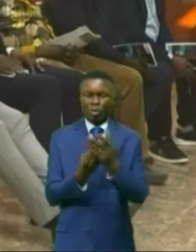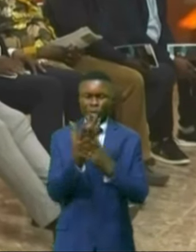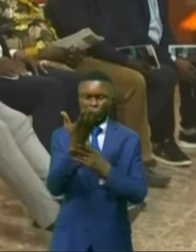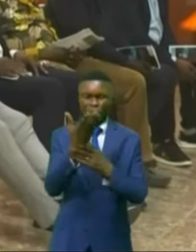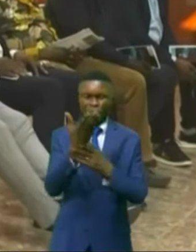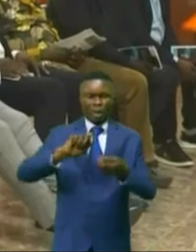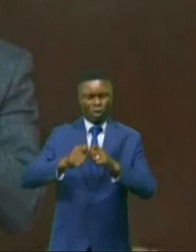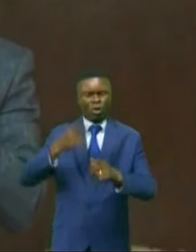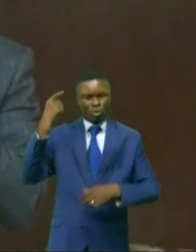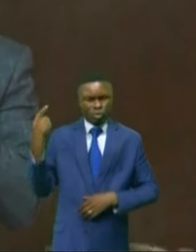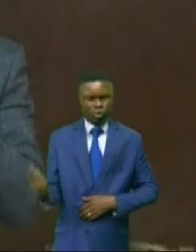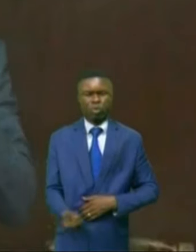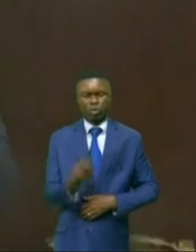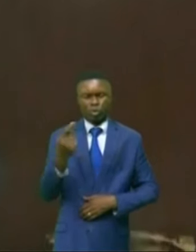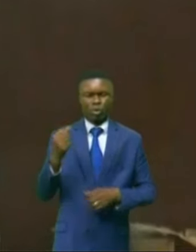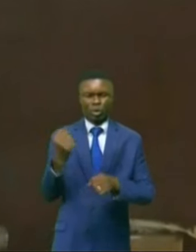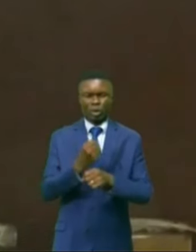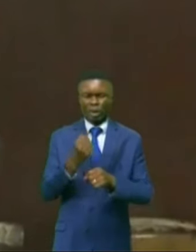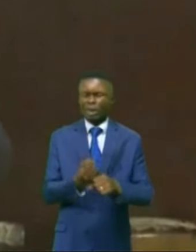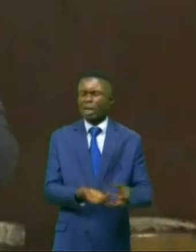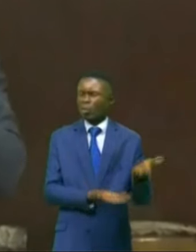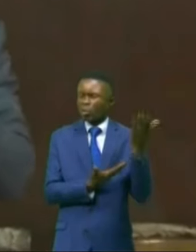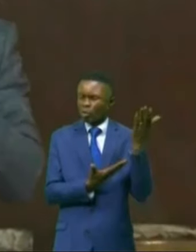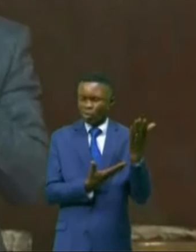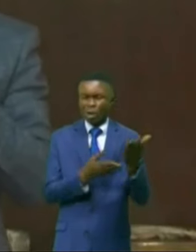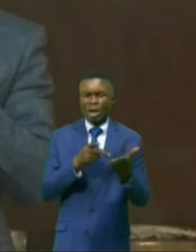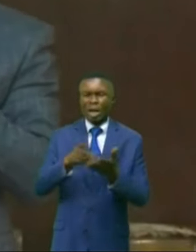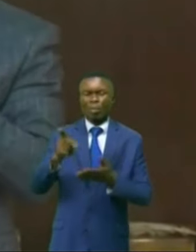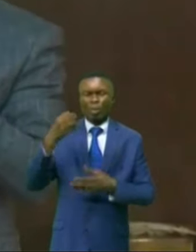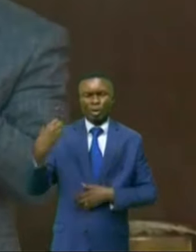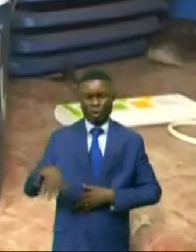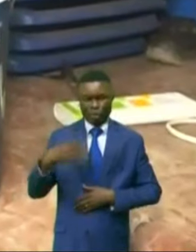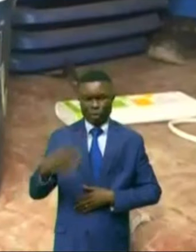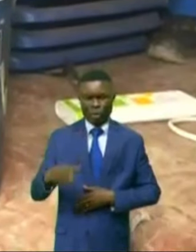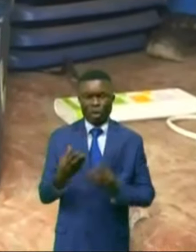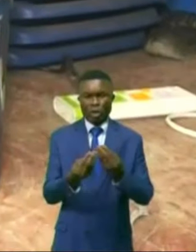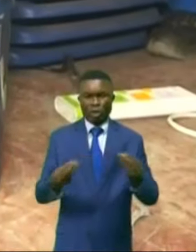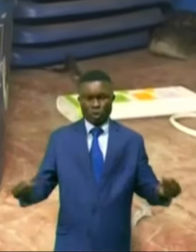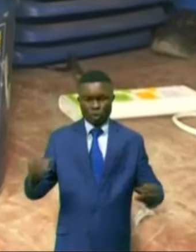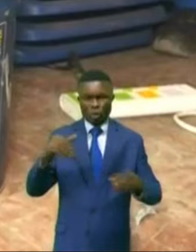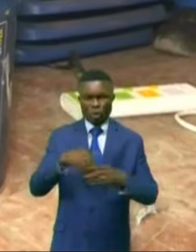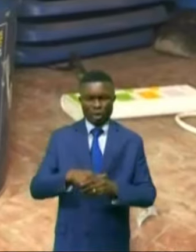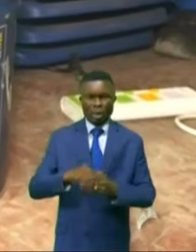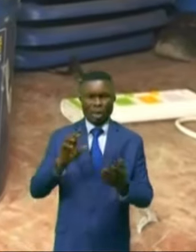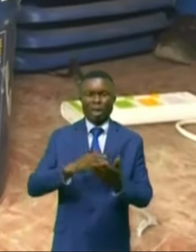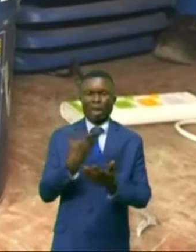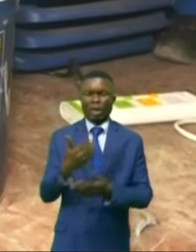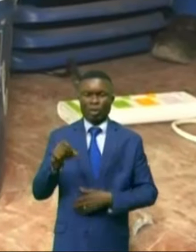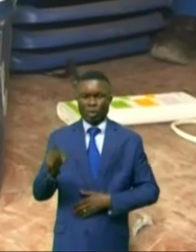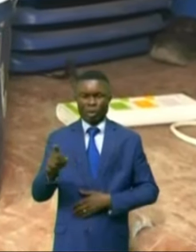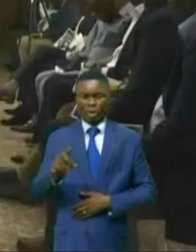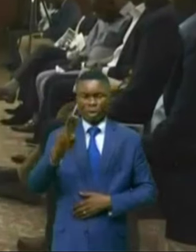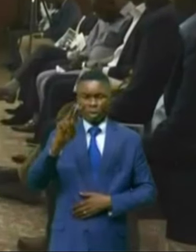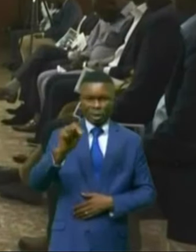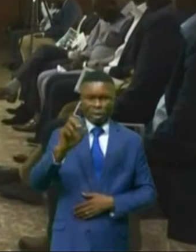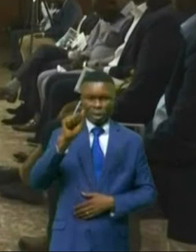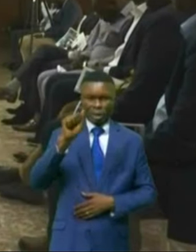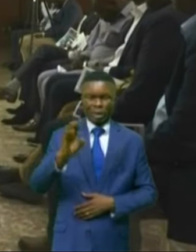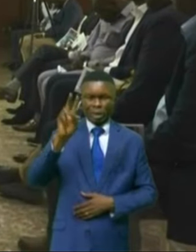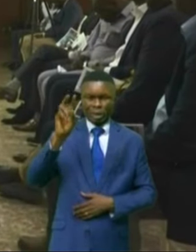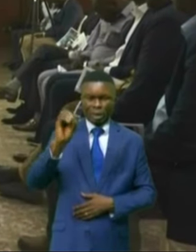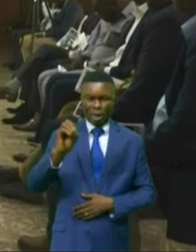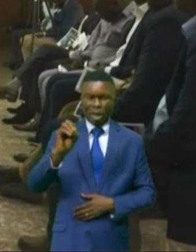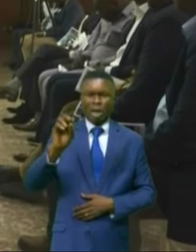entretien régulier. Un exercice coûteux qui peut aujourd'hui être résolu à travers ces produits. NowClean, une